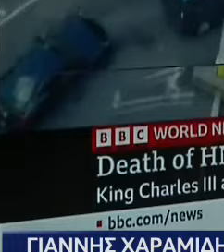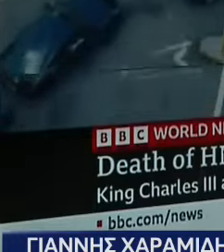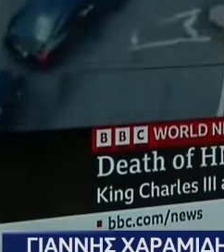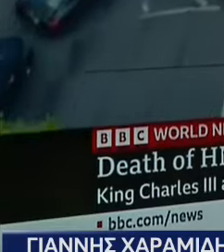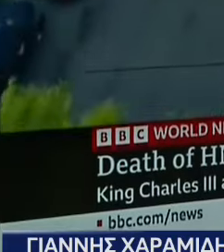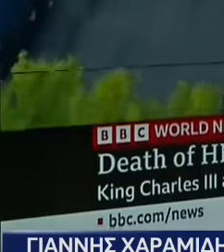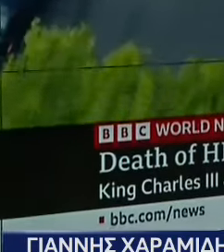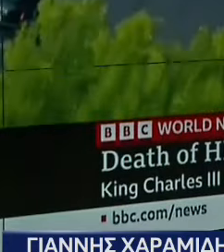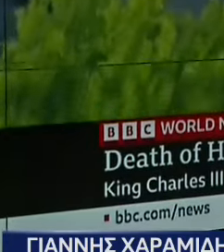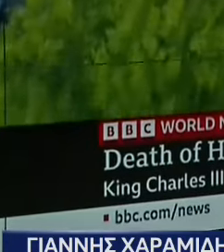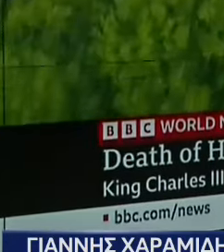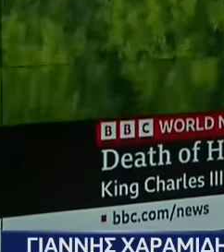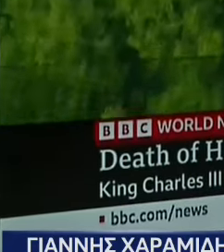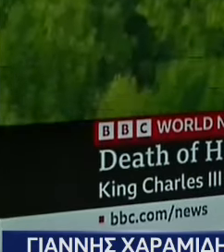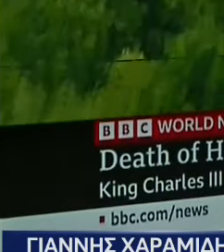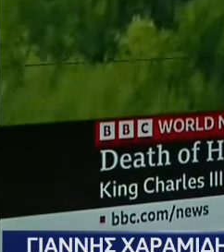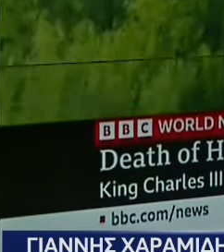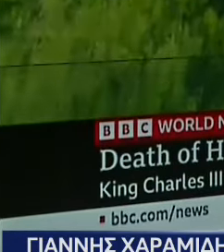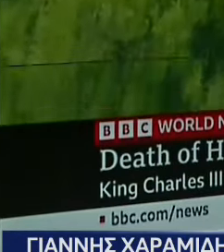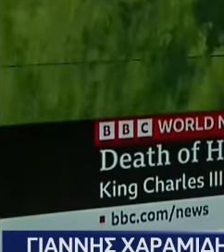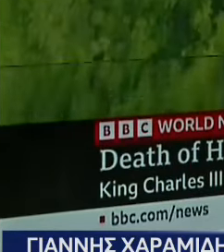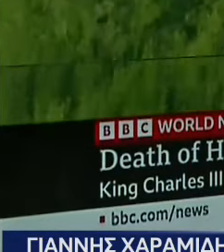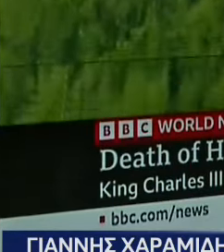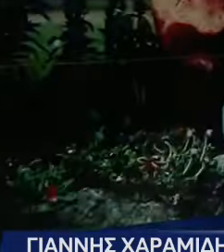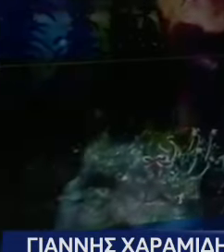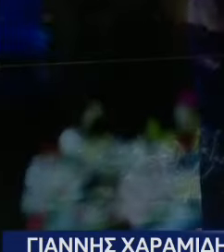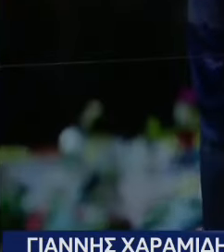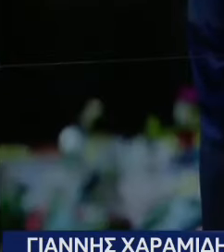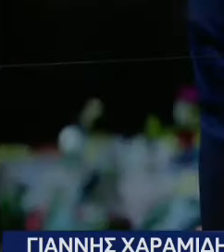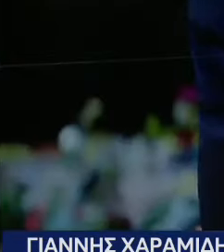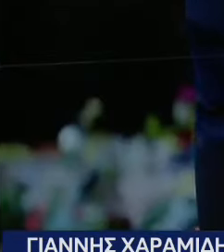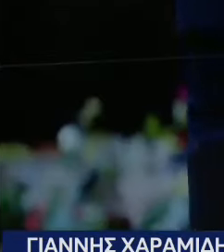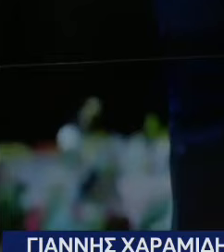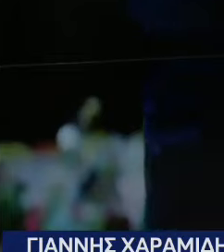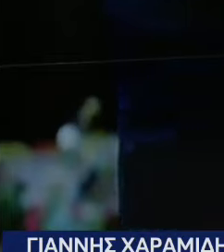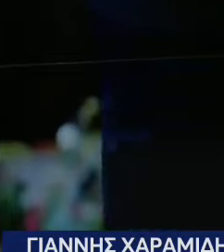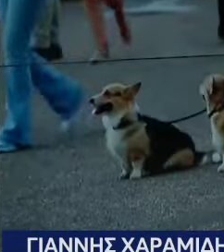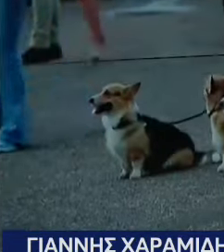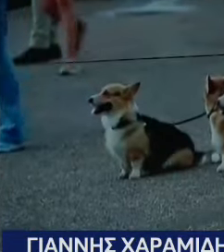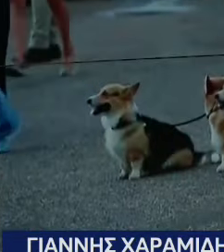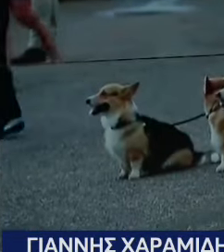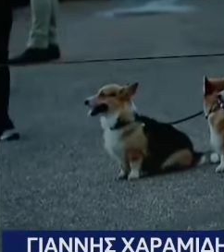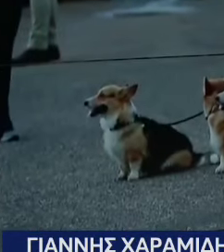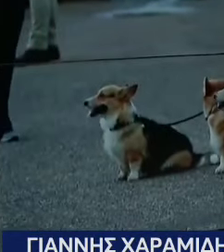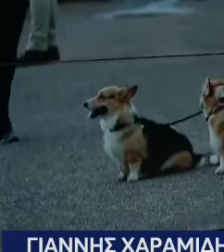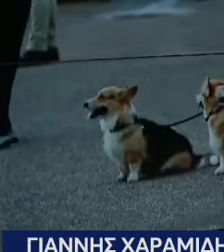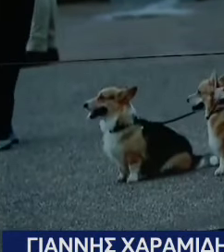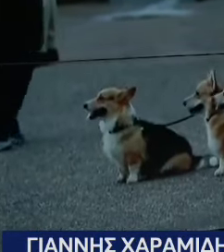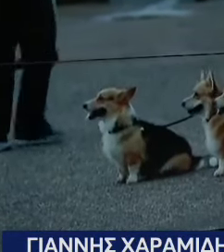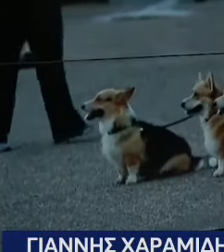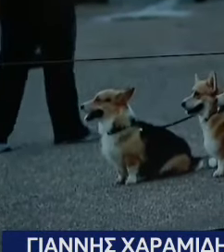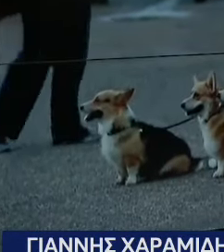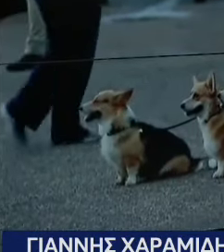γίναμε μάρτυρες της αλλαγής της φρουράς εδώ στο παλάτι του Buckingham, με τον κόσμο και τις πύλες του ανακτόρου να είναι ανοιχτές, αλλά τον